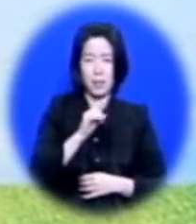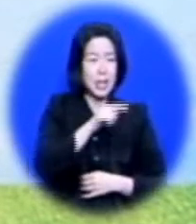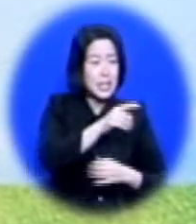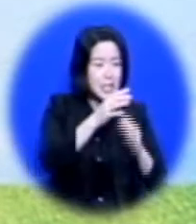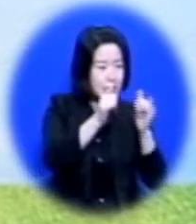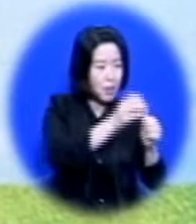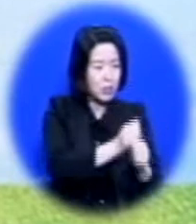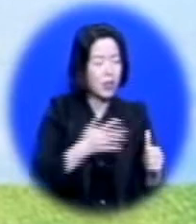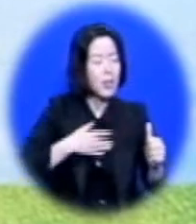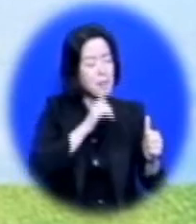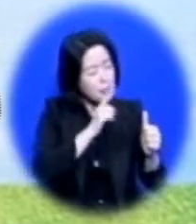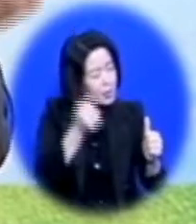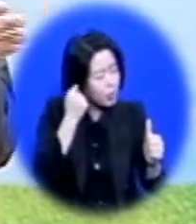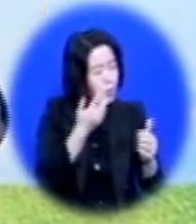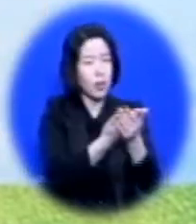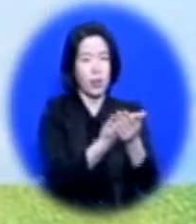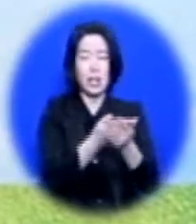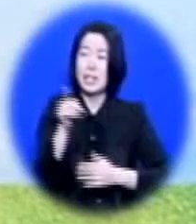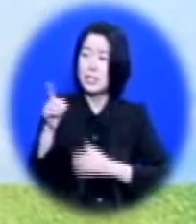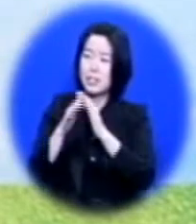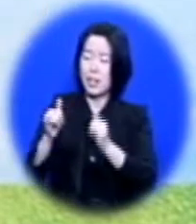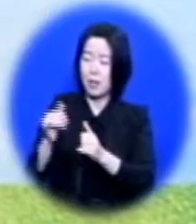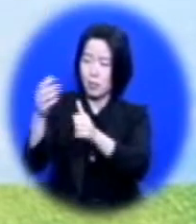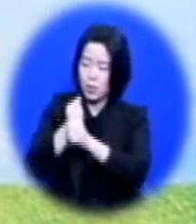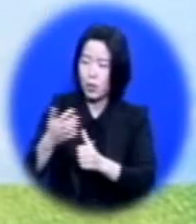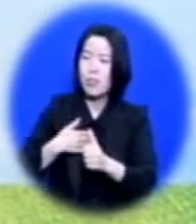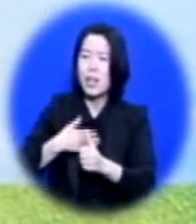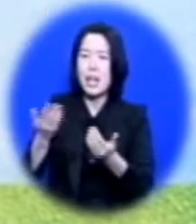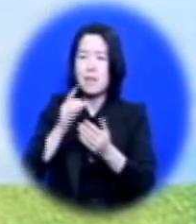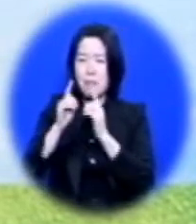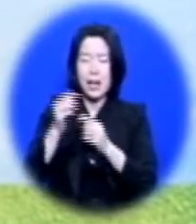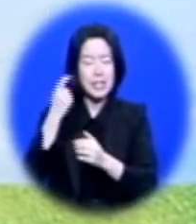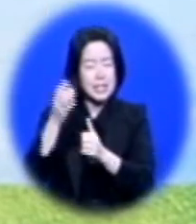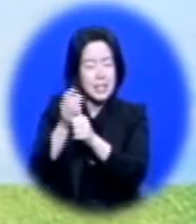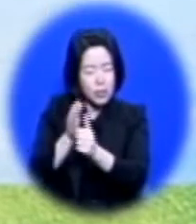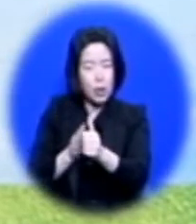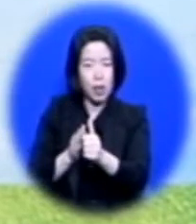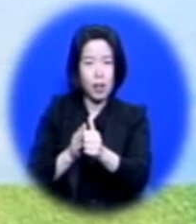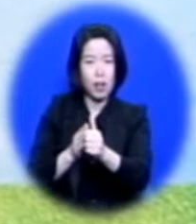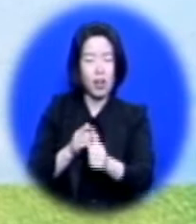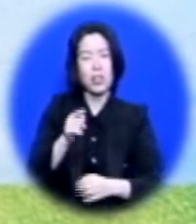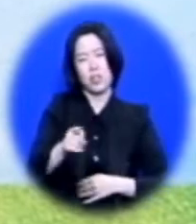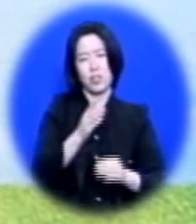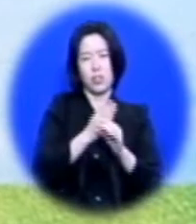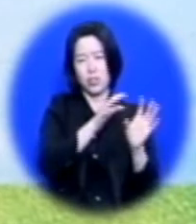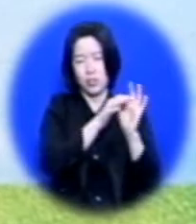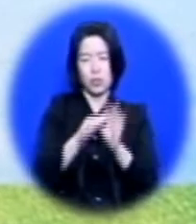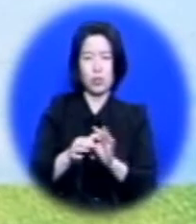내 사정 들어 달라요 저사람 붙잡고 내 사정 들어달라 이루면서 한평생을 끝낼 수도 있다니까